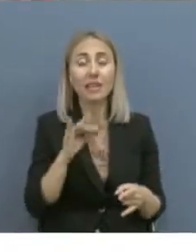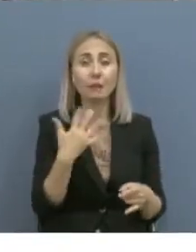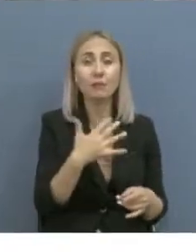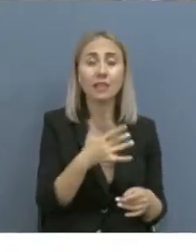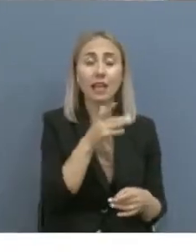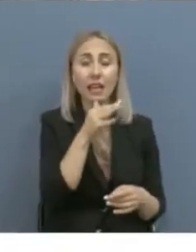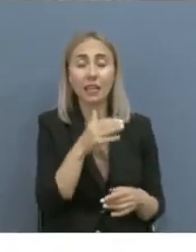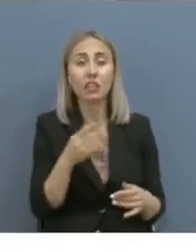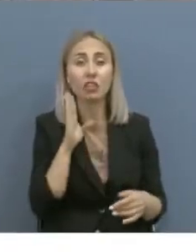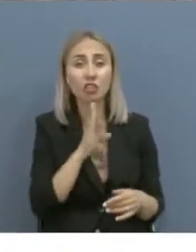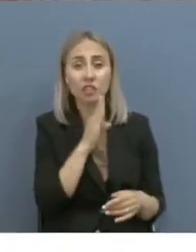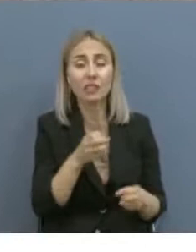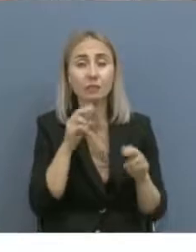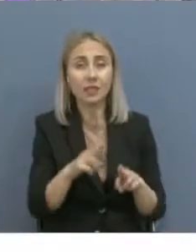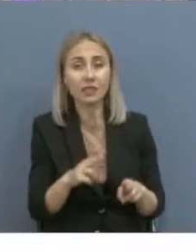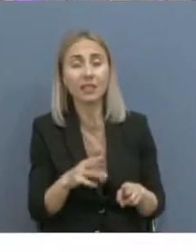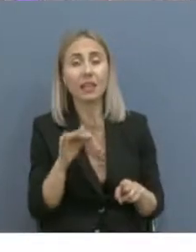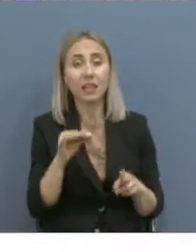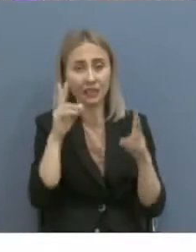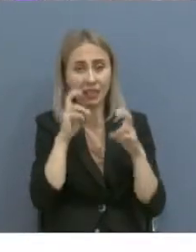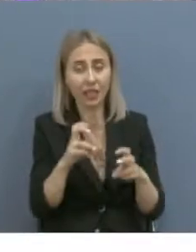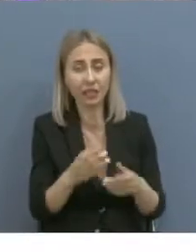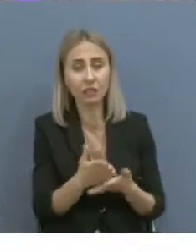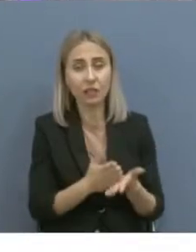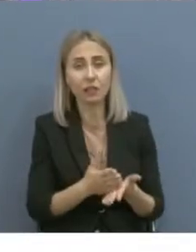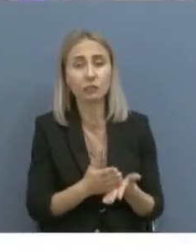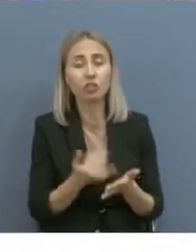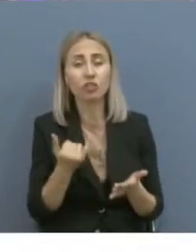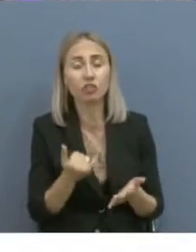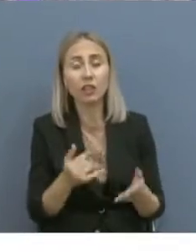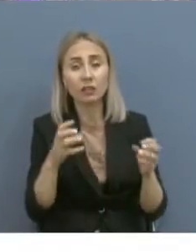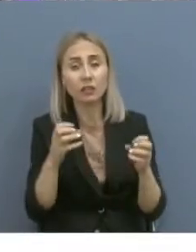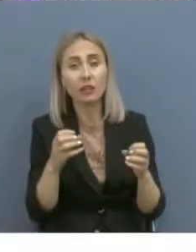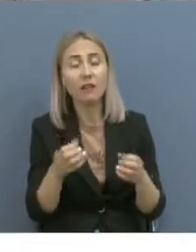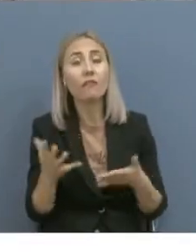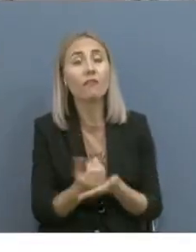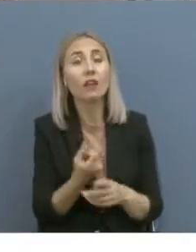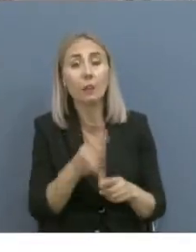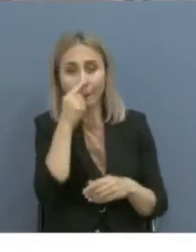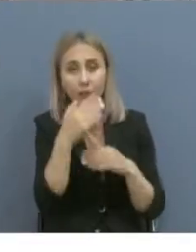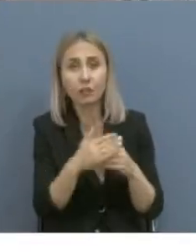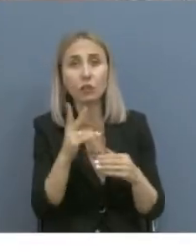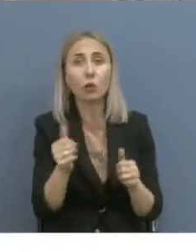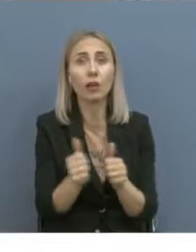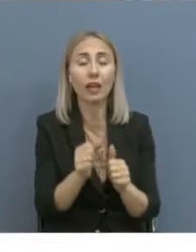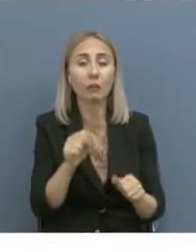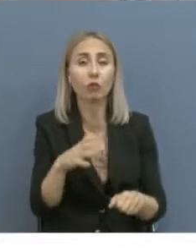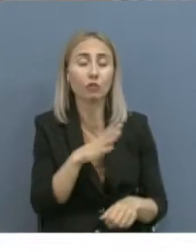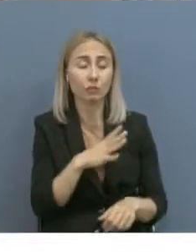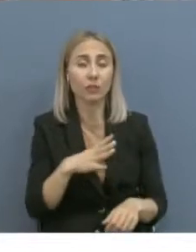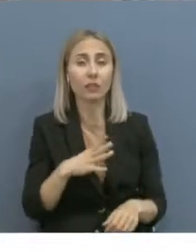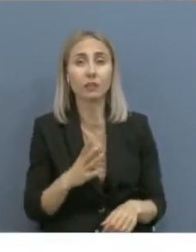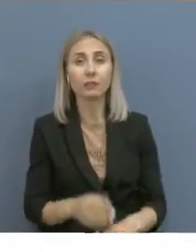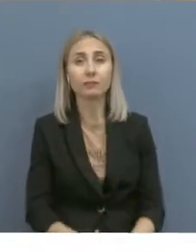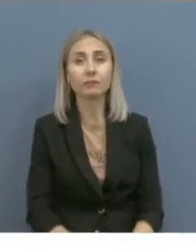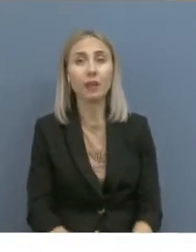1965-1980 және 91 жылғы ер адамдар мен 50 жастағы әйелден анықталды. Санитарлық қызметтің мамандары қазіргі уақытта олармен